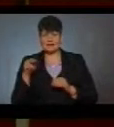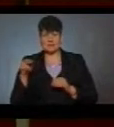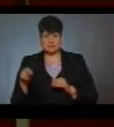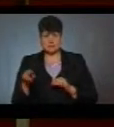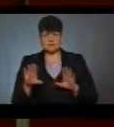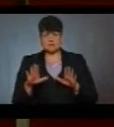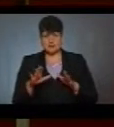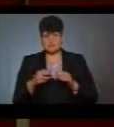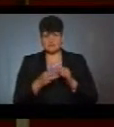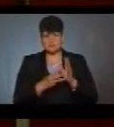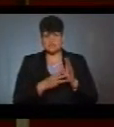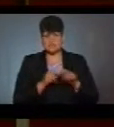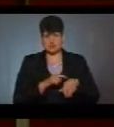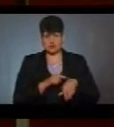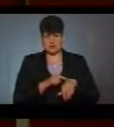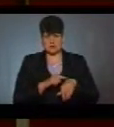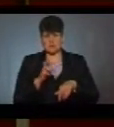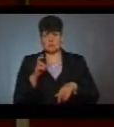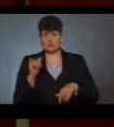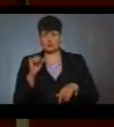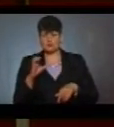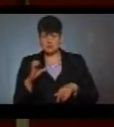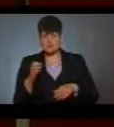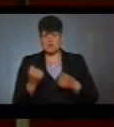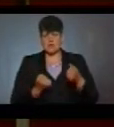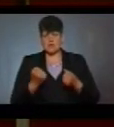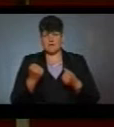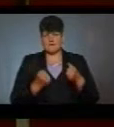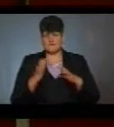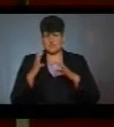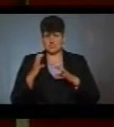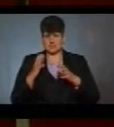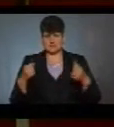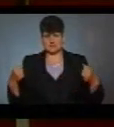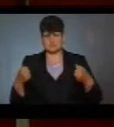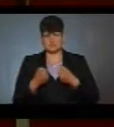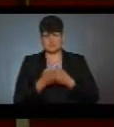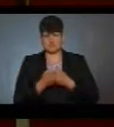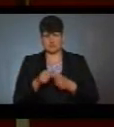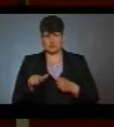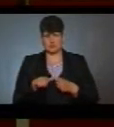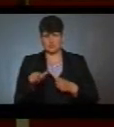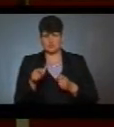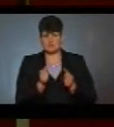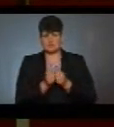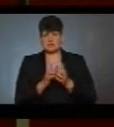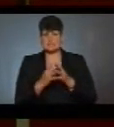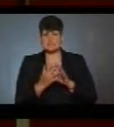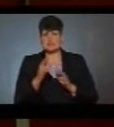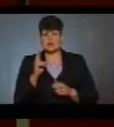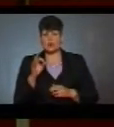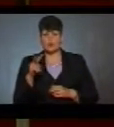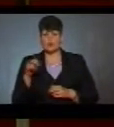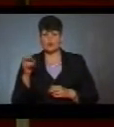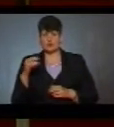сталася близько 17 години. Бус та вантажівка зіткнулися на трасі Домано-Коваль-Чернівці-Тереблече неподалік села Колодно